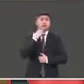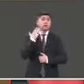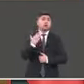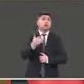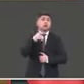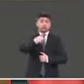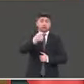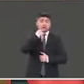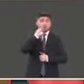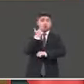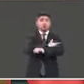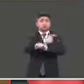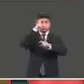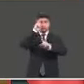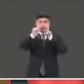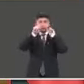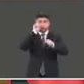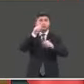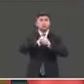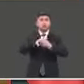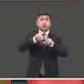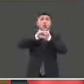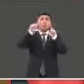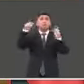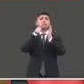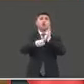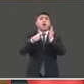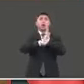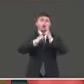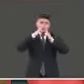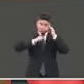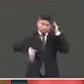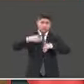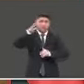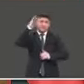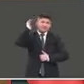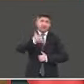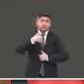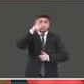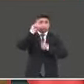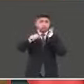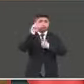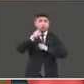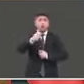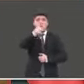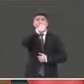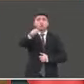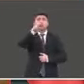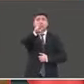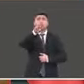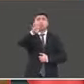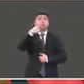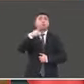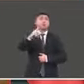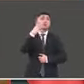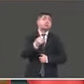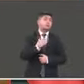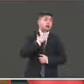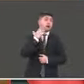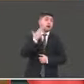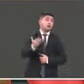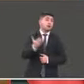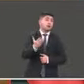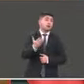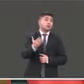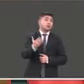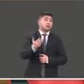Sen bu yıl yurt başvuruları kurun tarihinin en yüksek rakamı olan 624 bine yükselmiştir